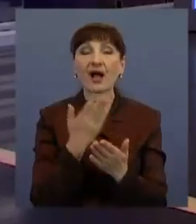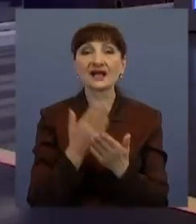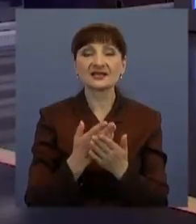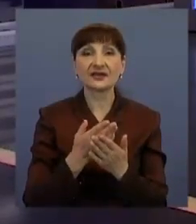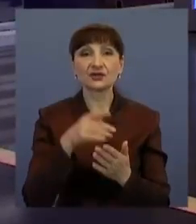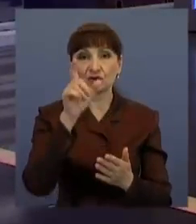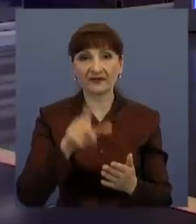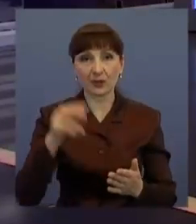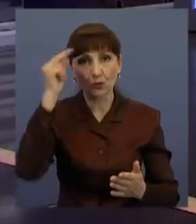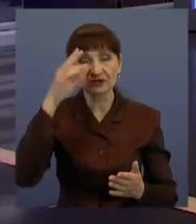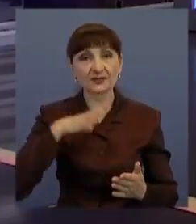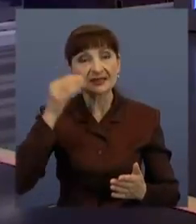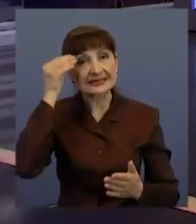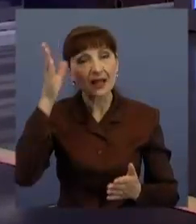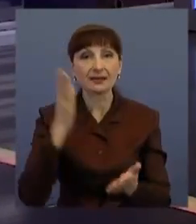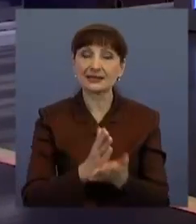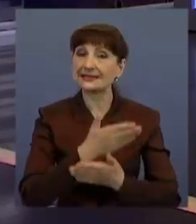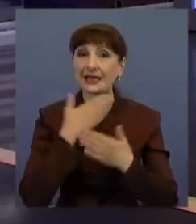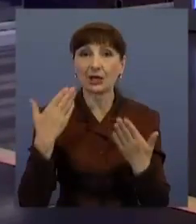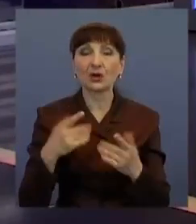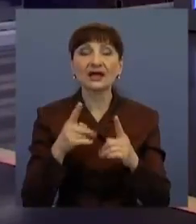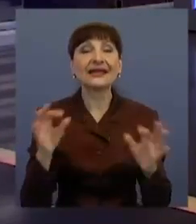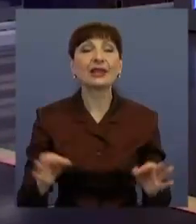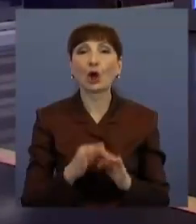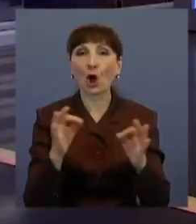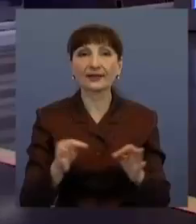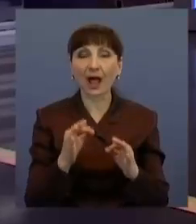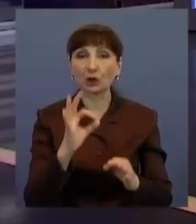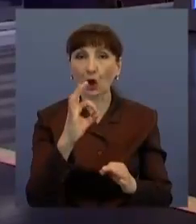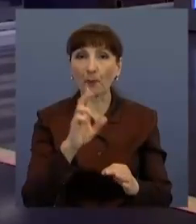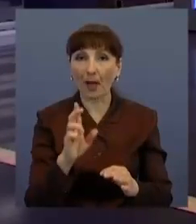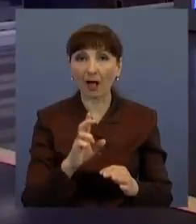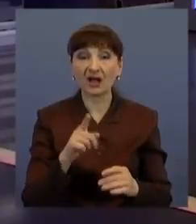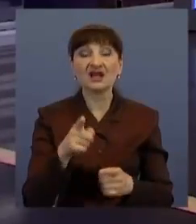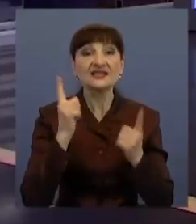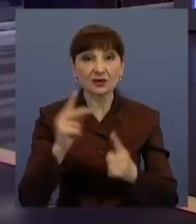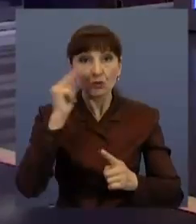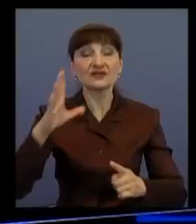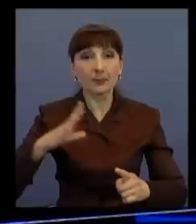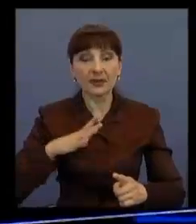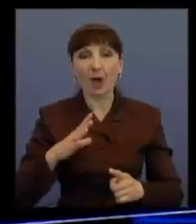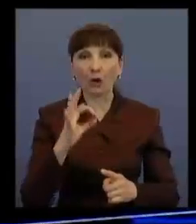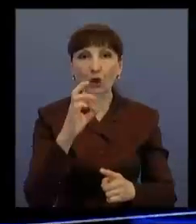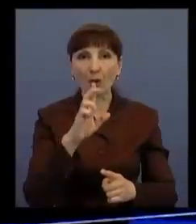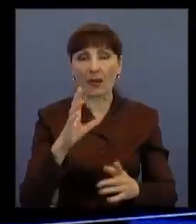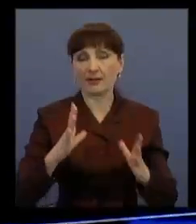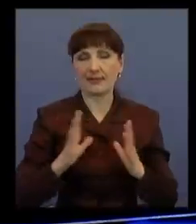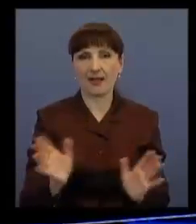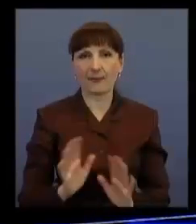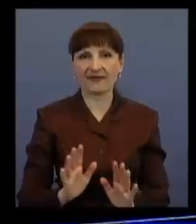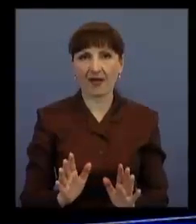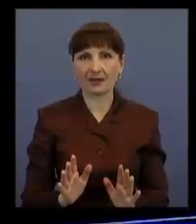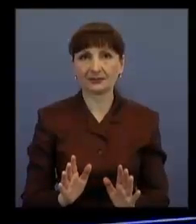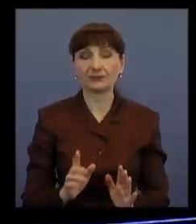знания у человека. Конечно, то есть, конечно. Ты никогда не наберешь 0 баллов, если ты действительно учишься хорошо. Да. Ну, хотя бы неплохо, скажем,